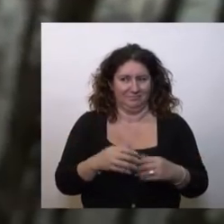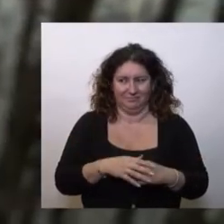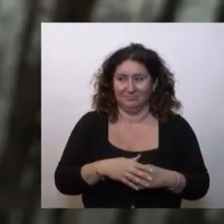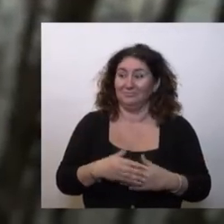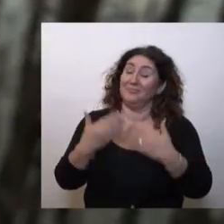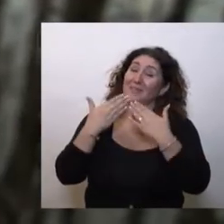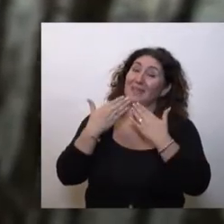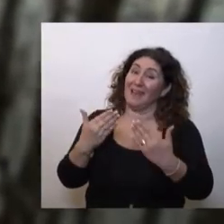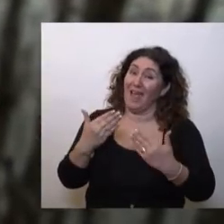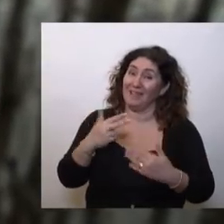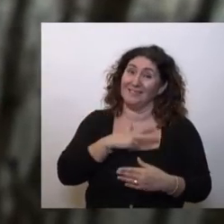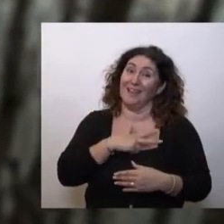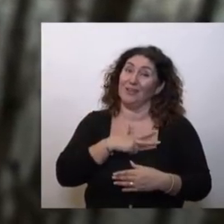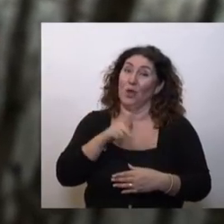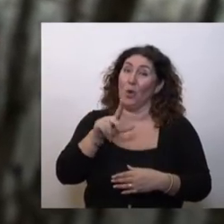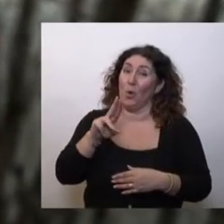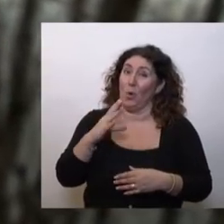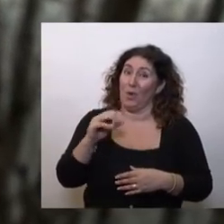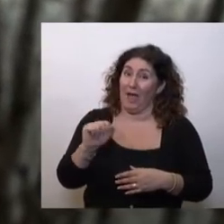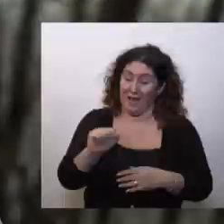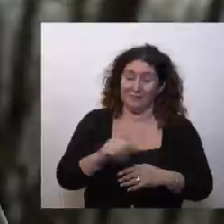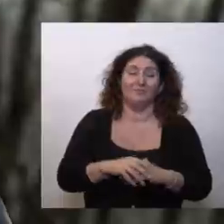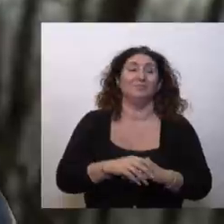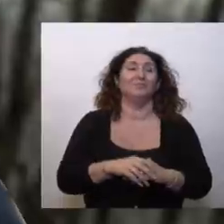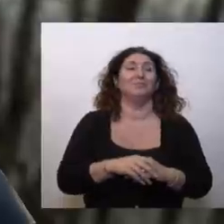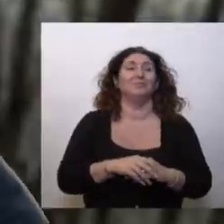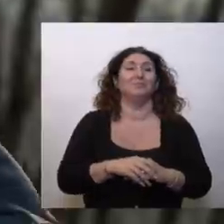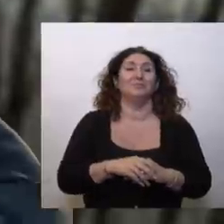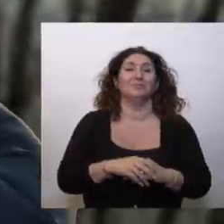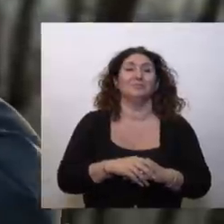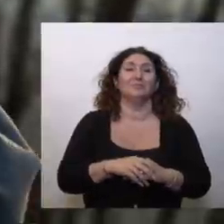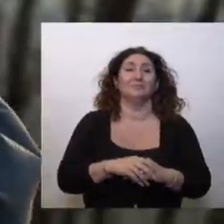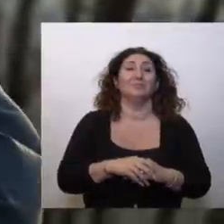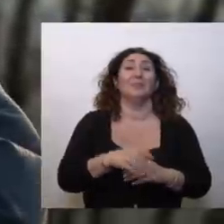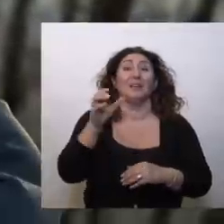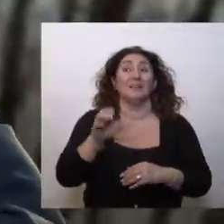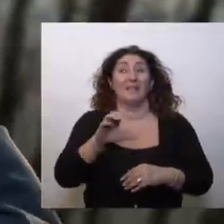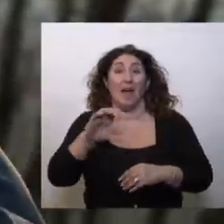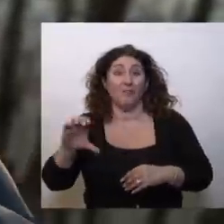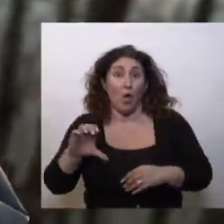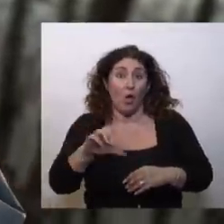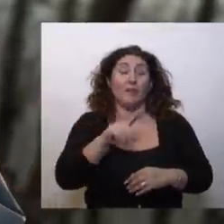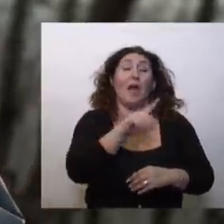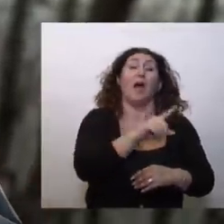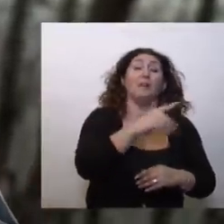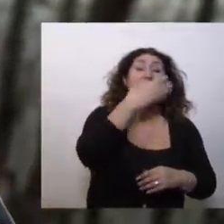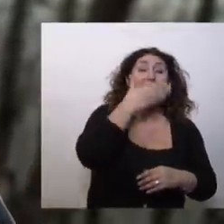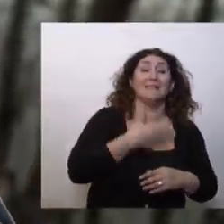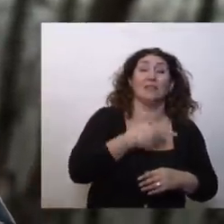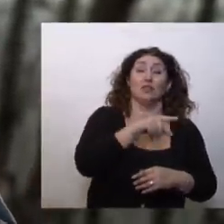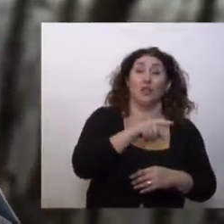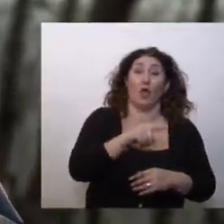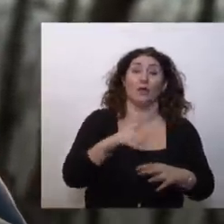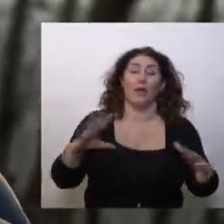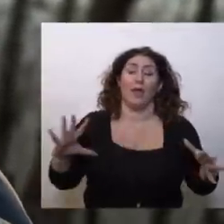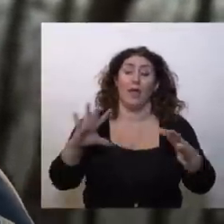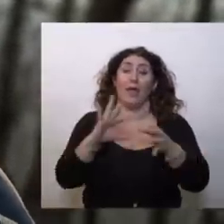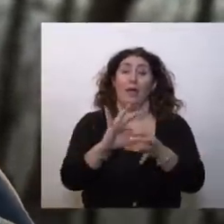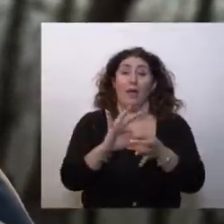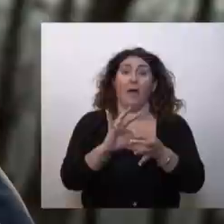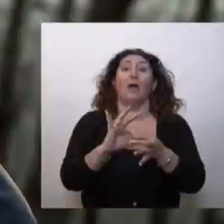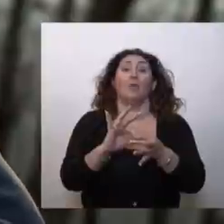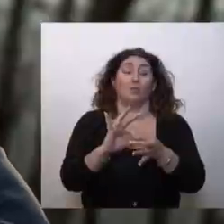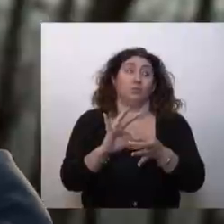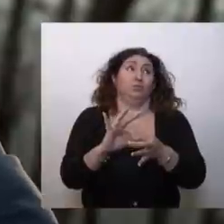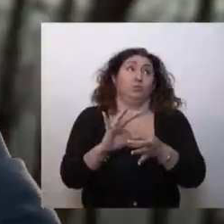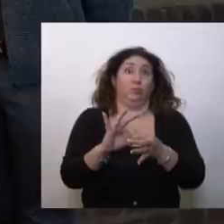Grazie Don Luca. Il rapporto tra i Savoia e la Sindone è un rapporto che dura e durerà più